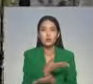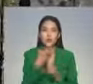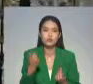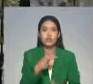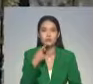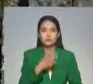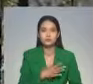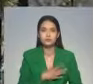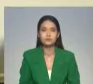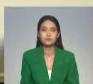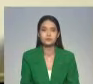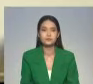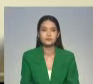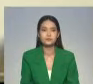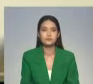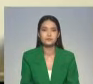құтқарушылар.